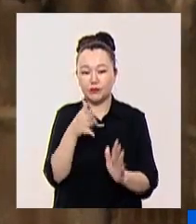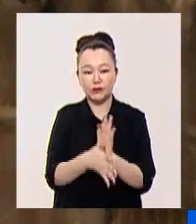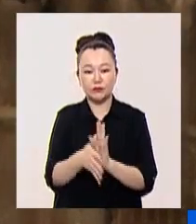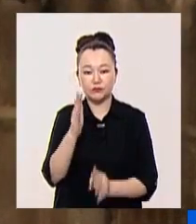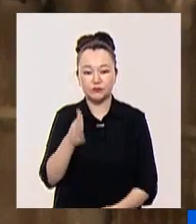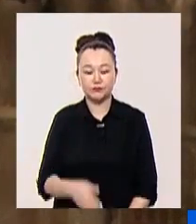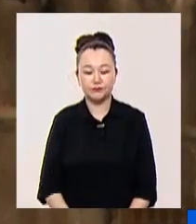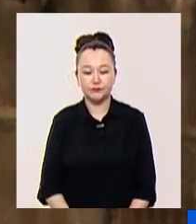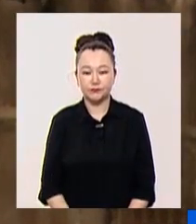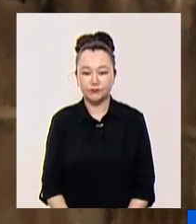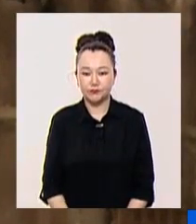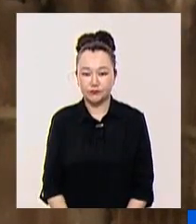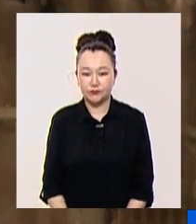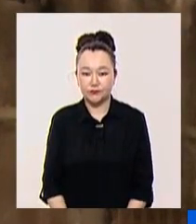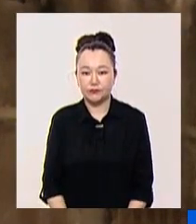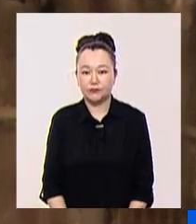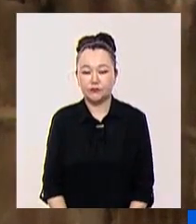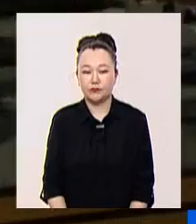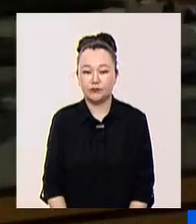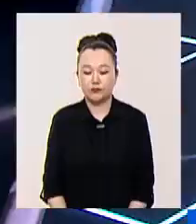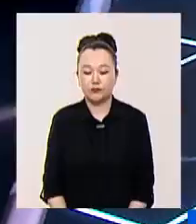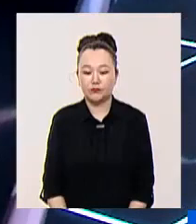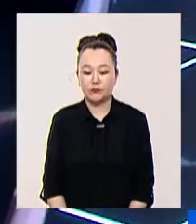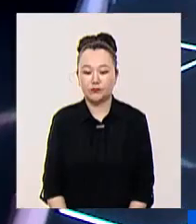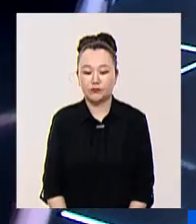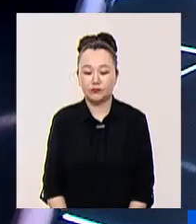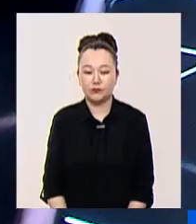Сергей Шуйский, Информбюро, Алматы.